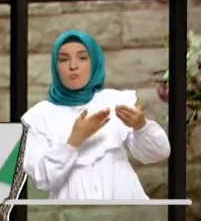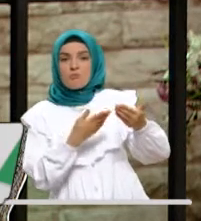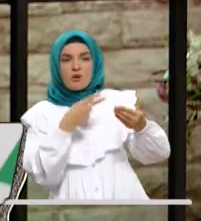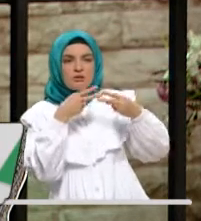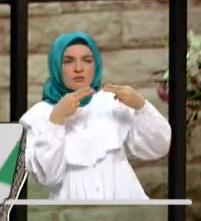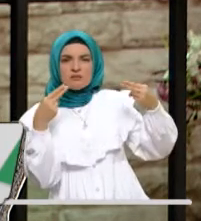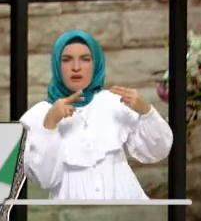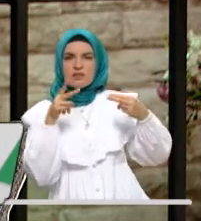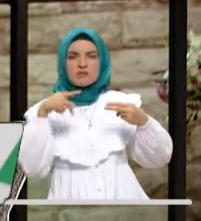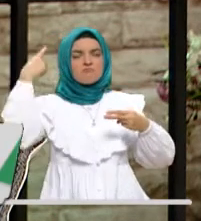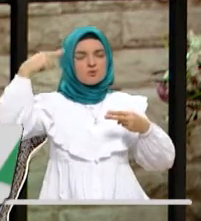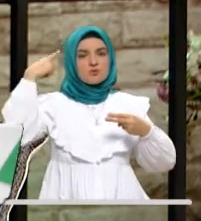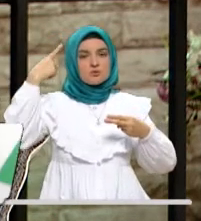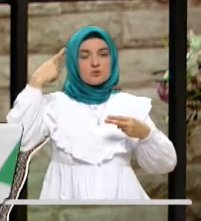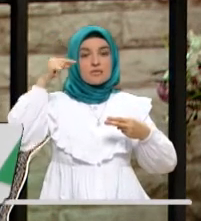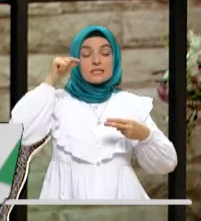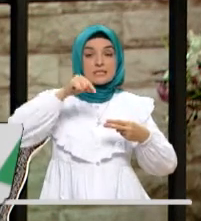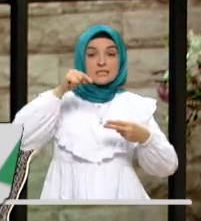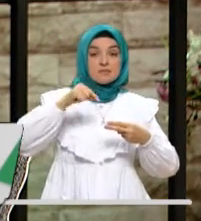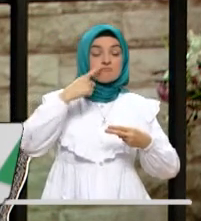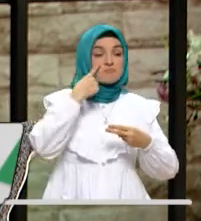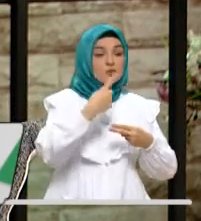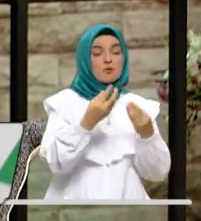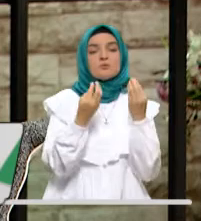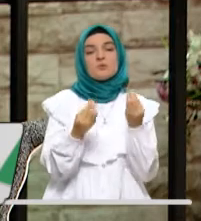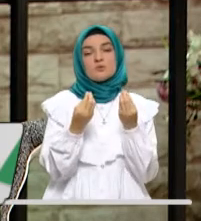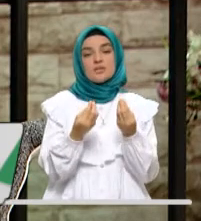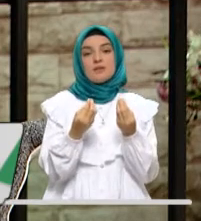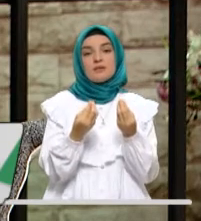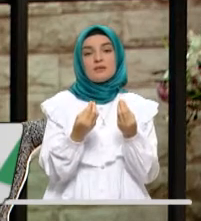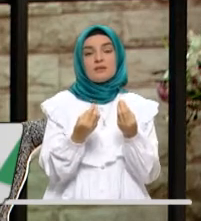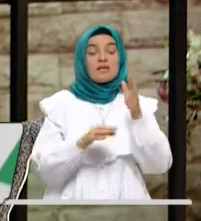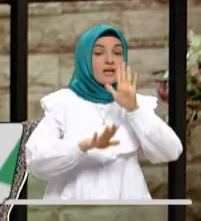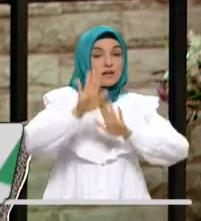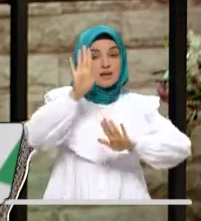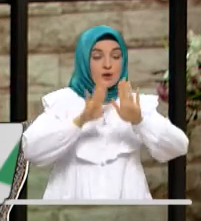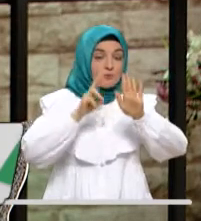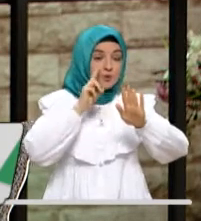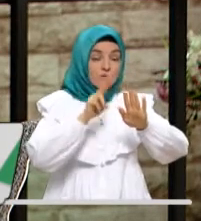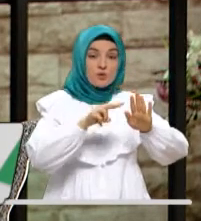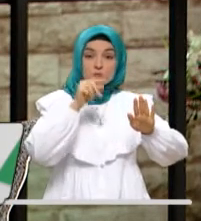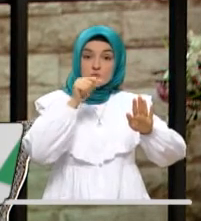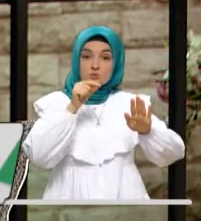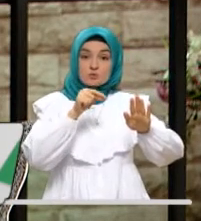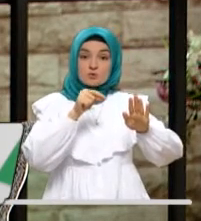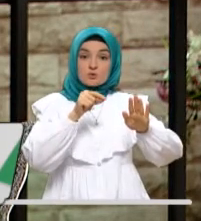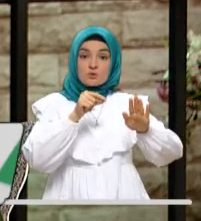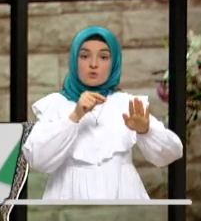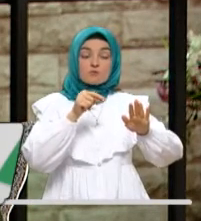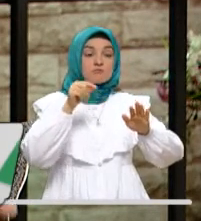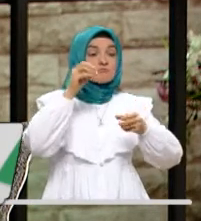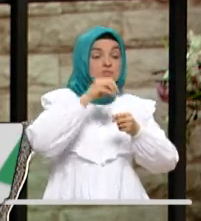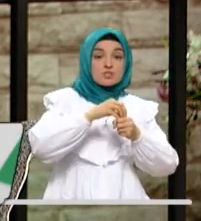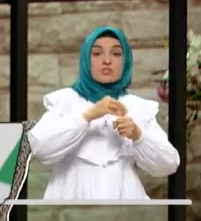evet, gibi bakıyordu, evet, olaylara. Ama şu anda bakıyorum çok güzel. Yani hatta reklamlarda görüyorum işte şu şu şu içermez filan.